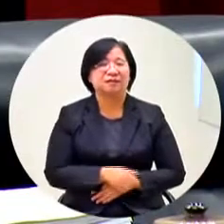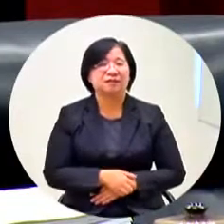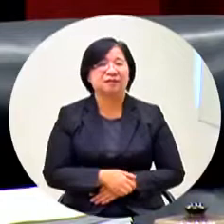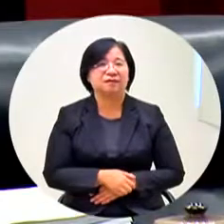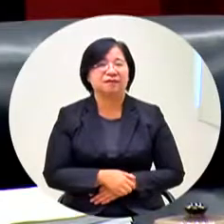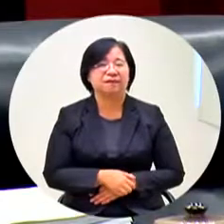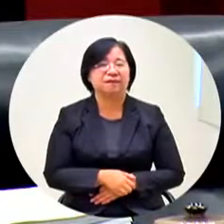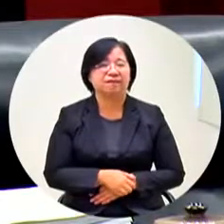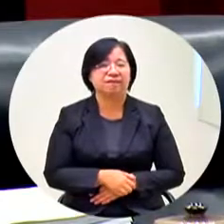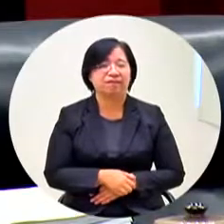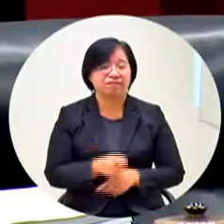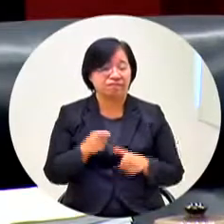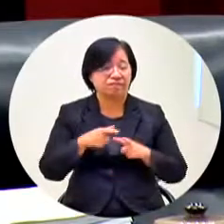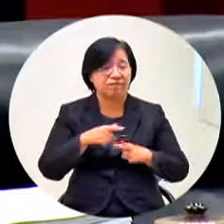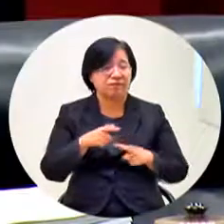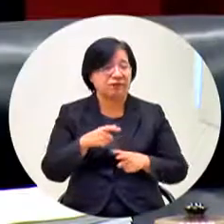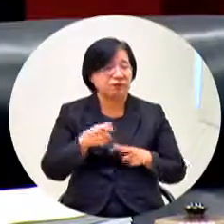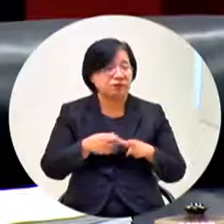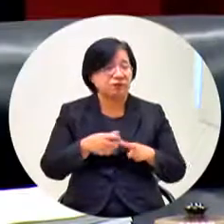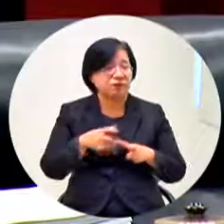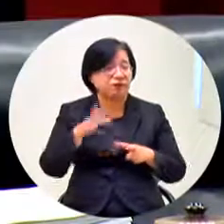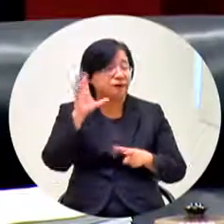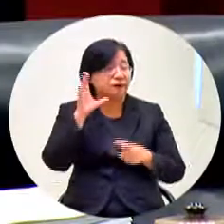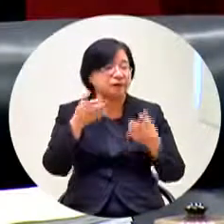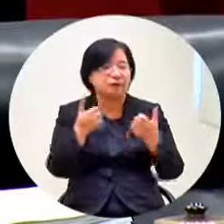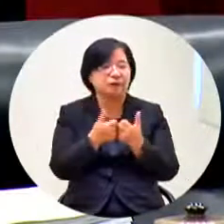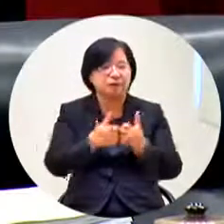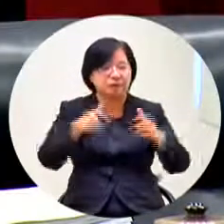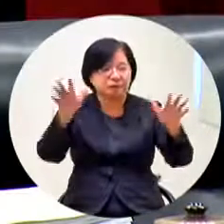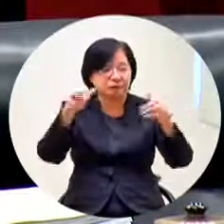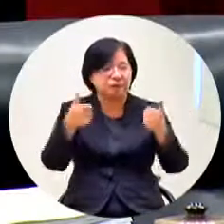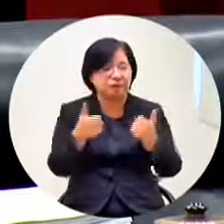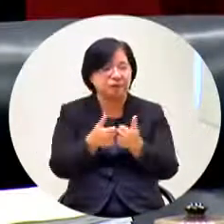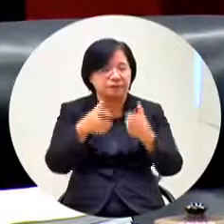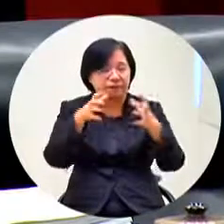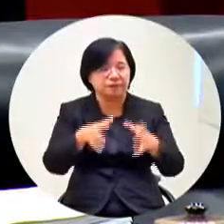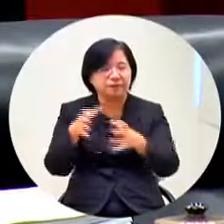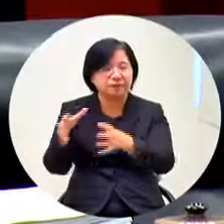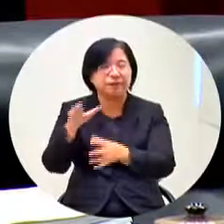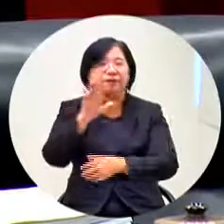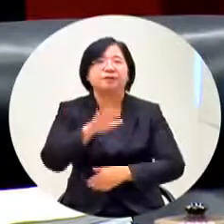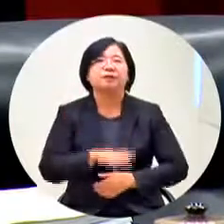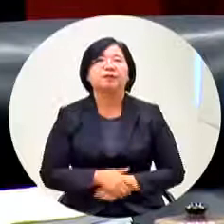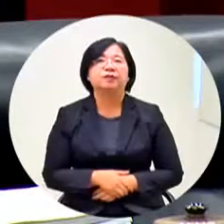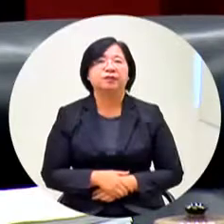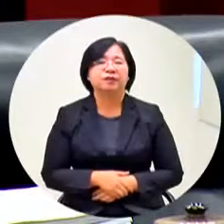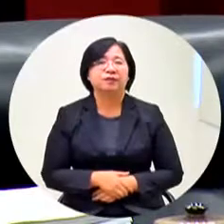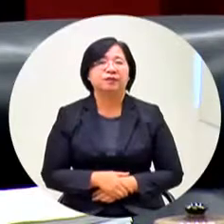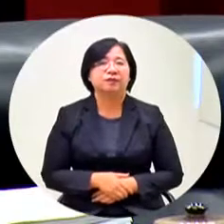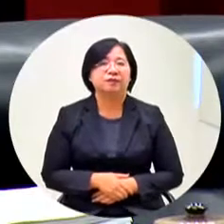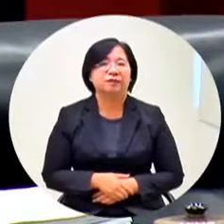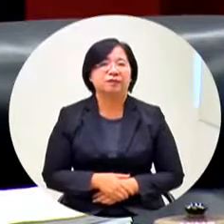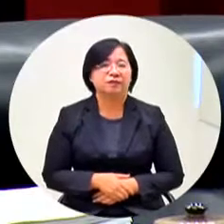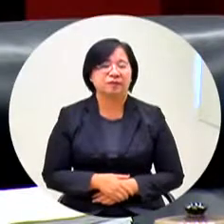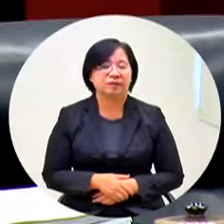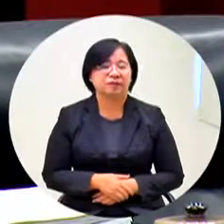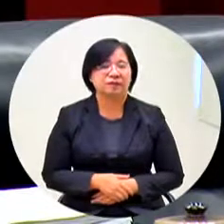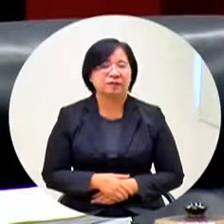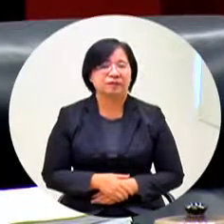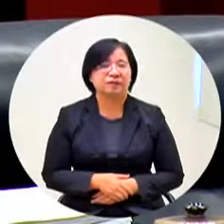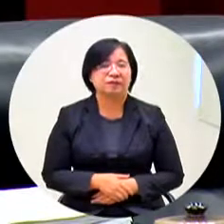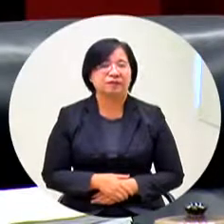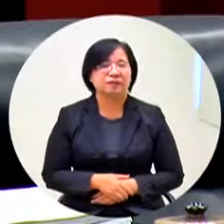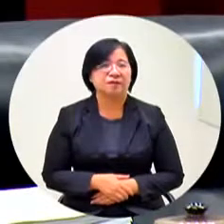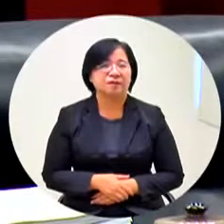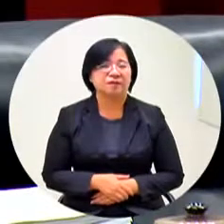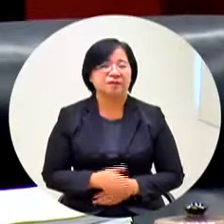一些公听会都有办了哈。那设施上我们也希望说是尊重